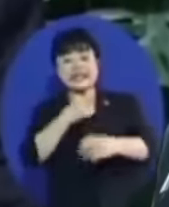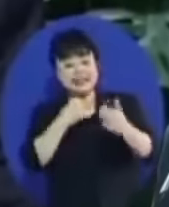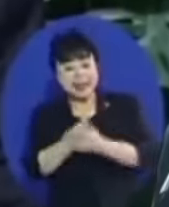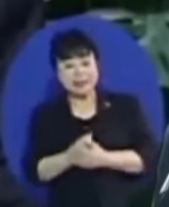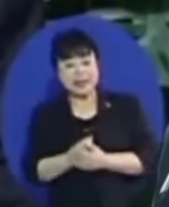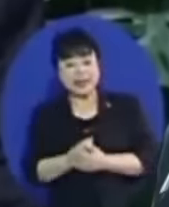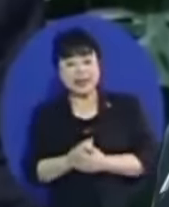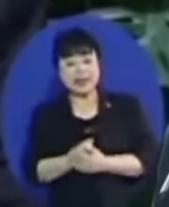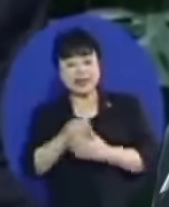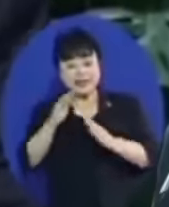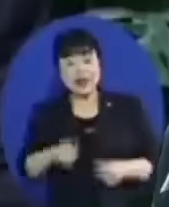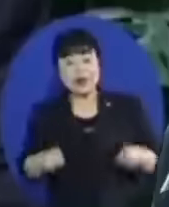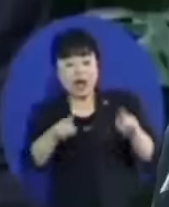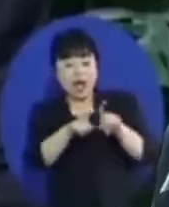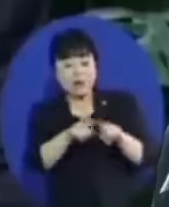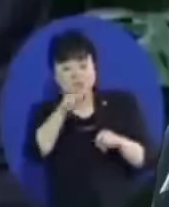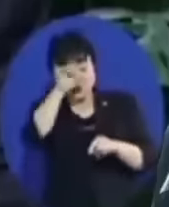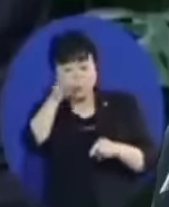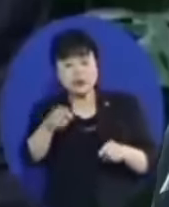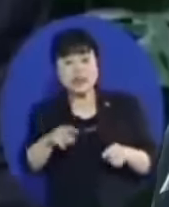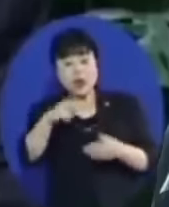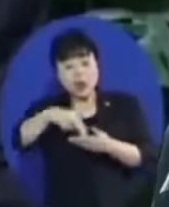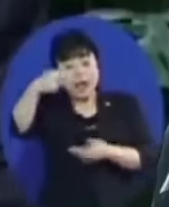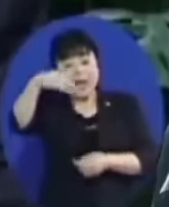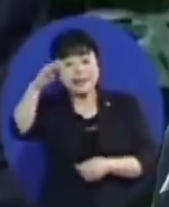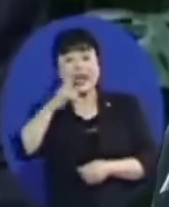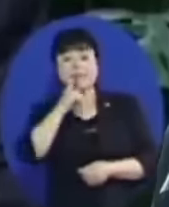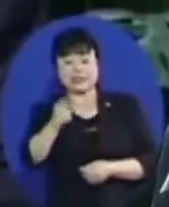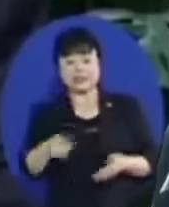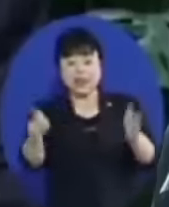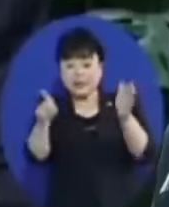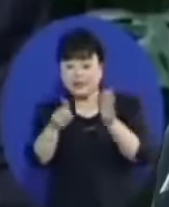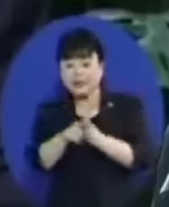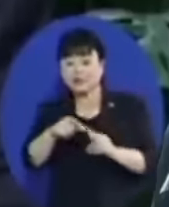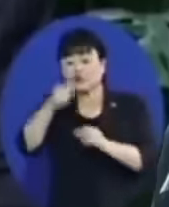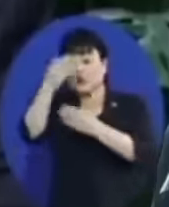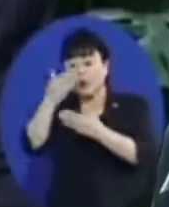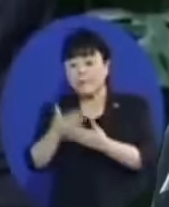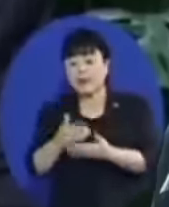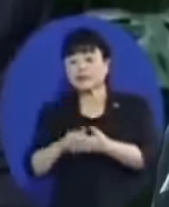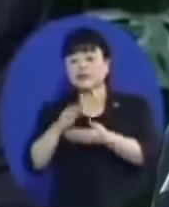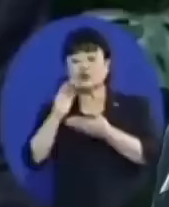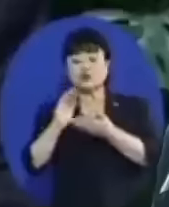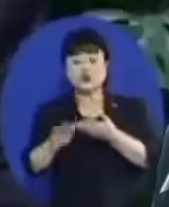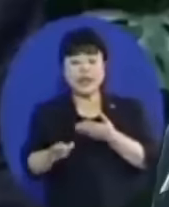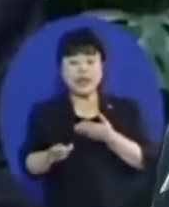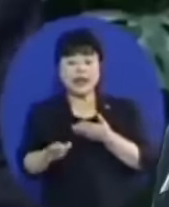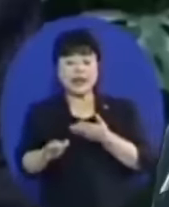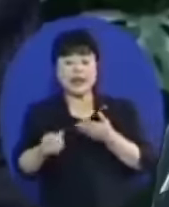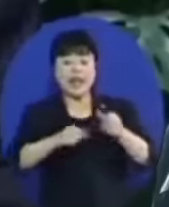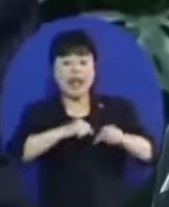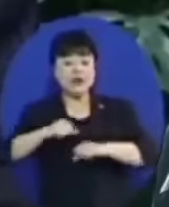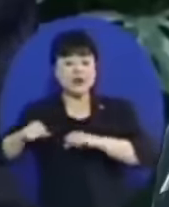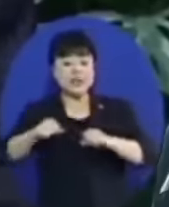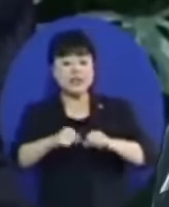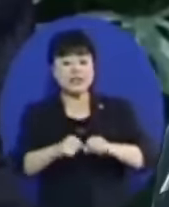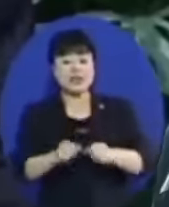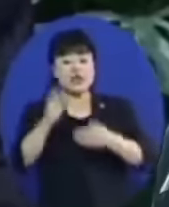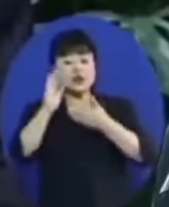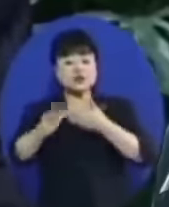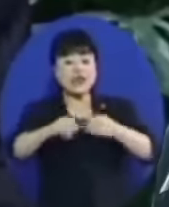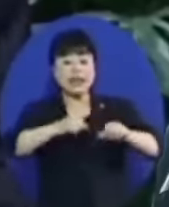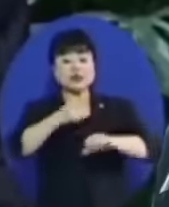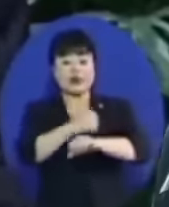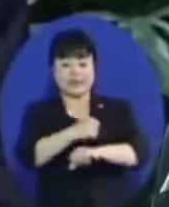너는 오늘 나와 함께 낙원에 있으리라고 말씀한 것입니다. 믿음은 구원을 받고 난 다음에 행위는 그 후에